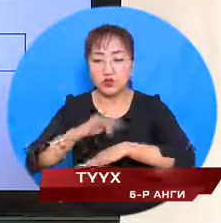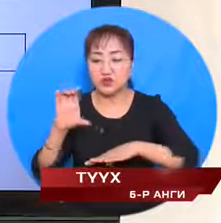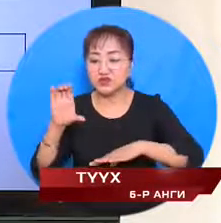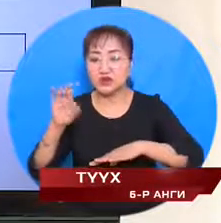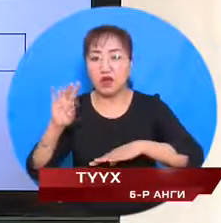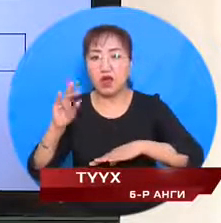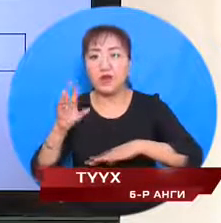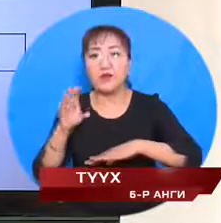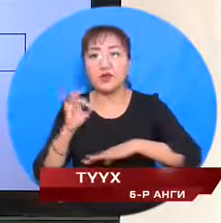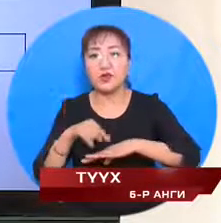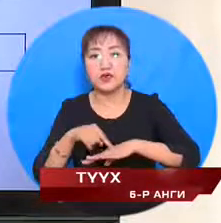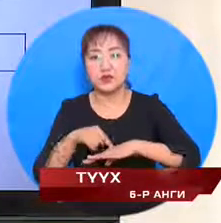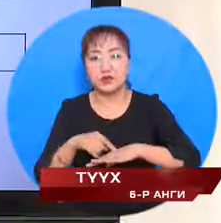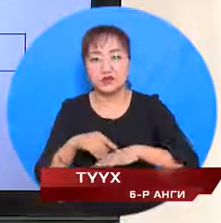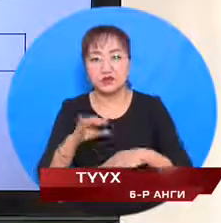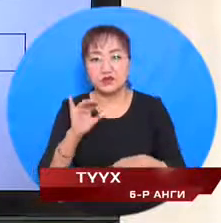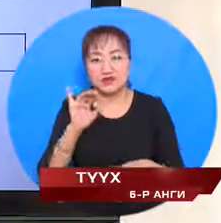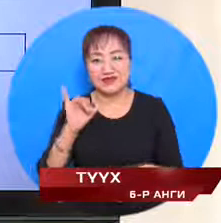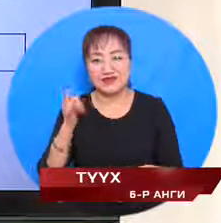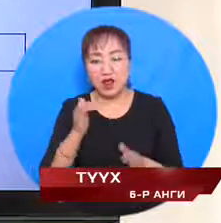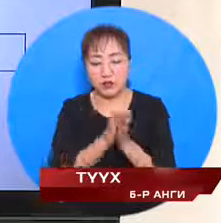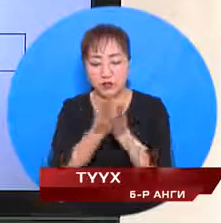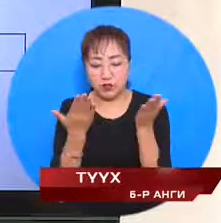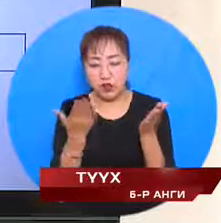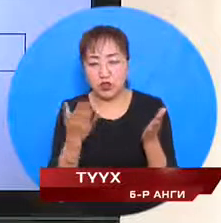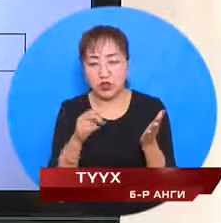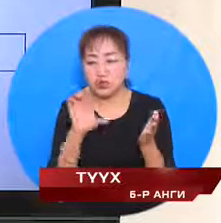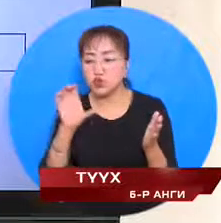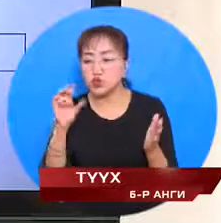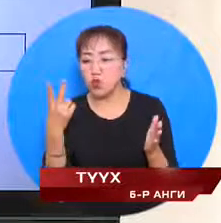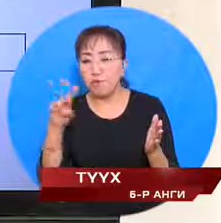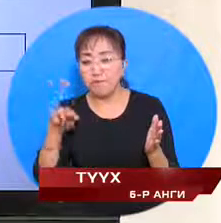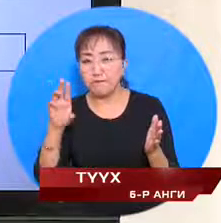За зарим зохиол ном бичгт бол Сүмбэ гэж бас бичигдсэн байдаг ажиглаж хараарай.